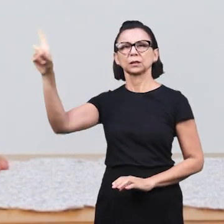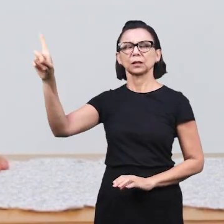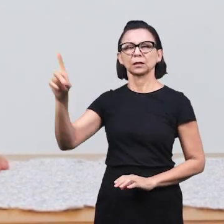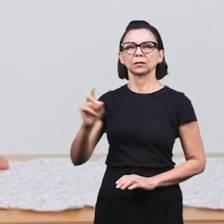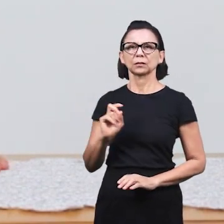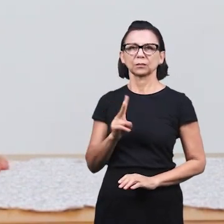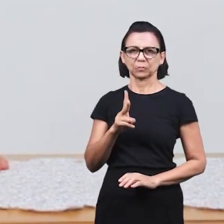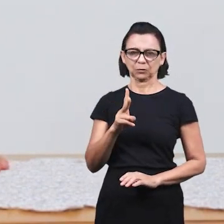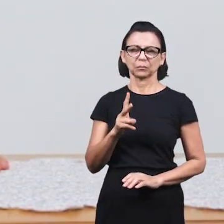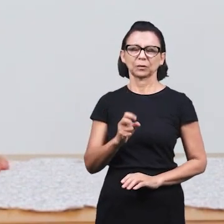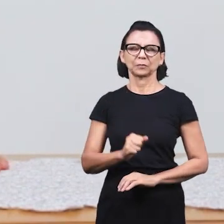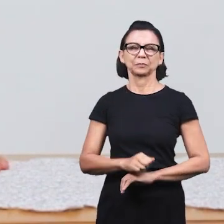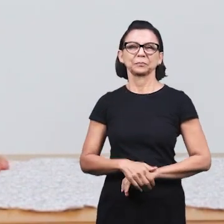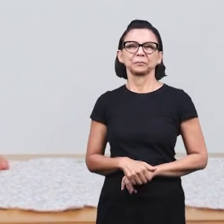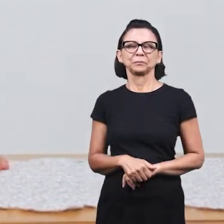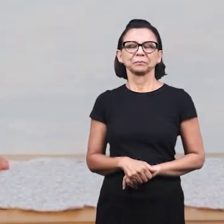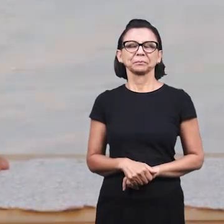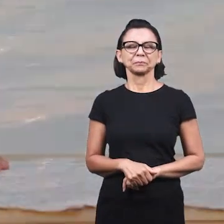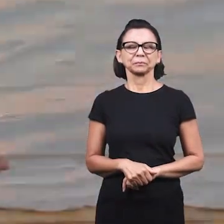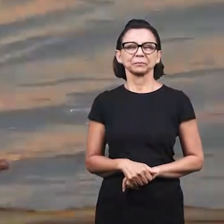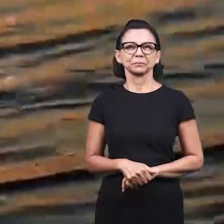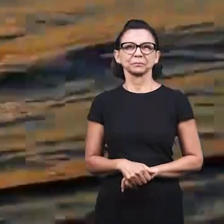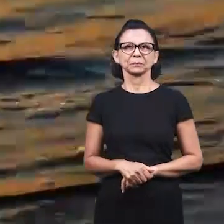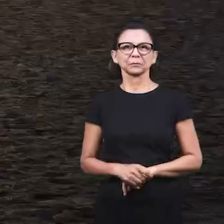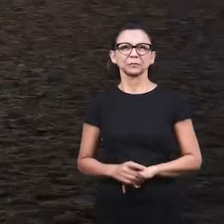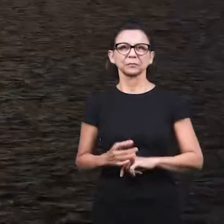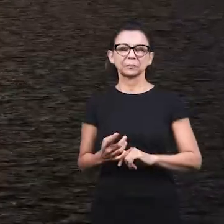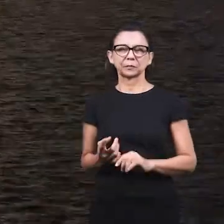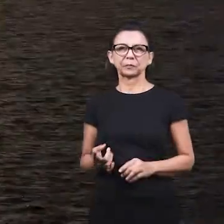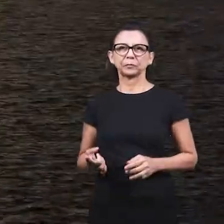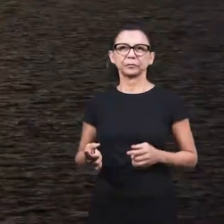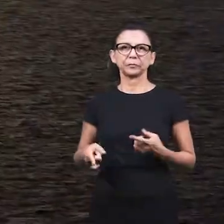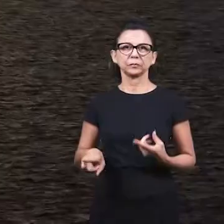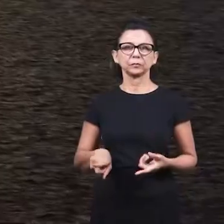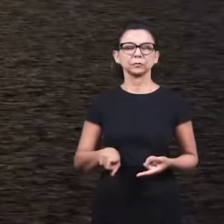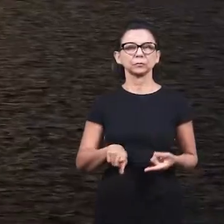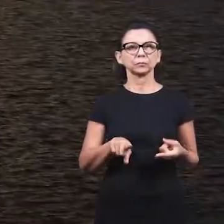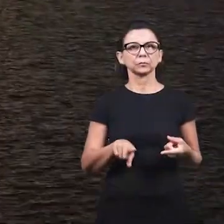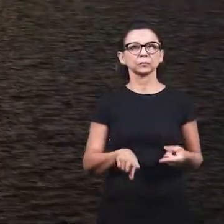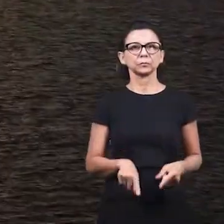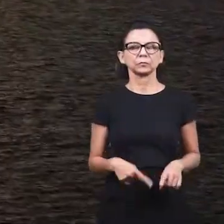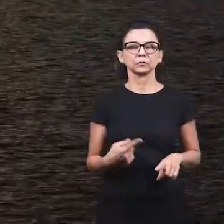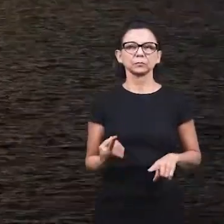и прославлять. Мы споем ему еще один псалом в поклонении.